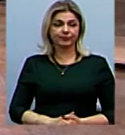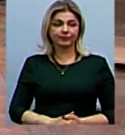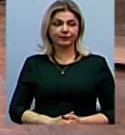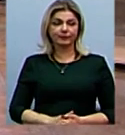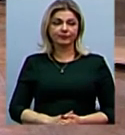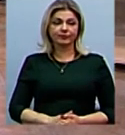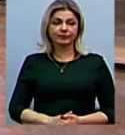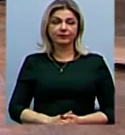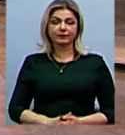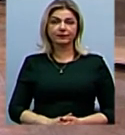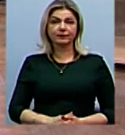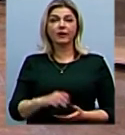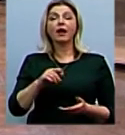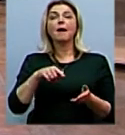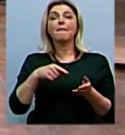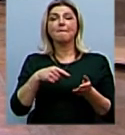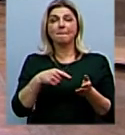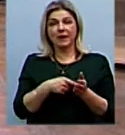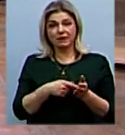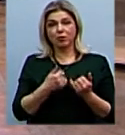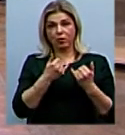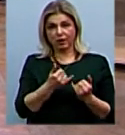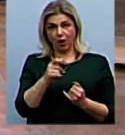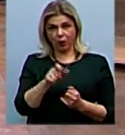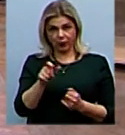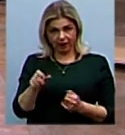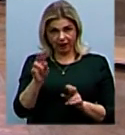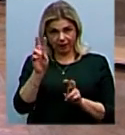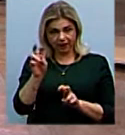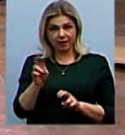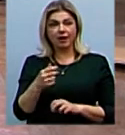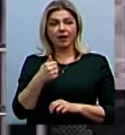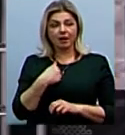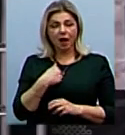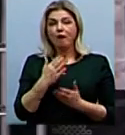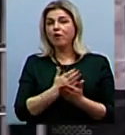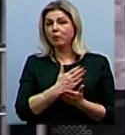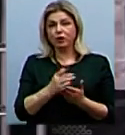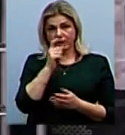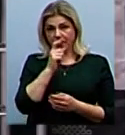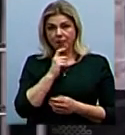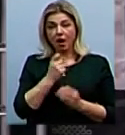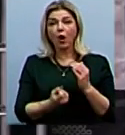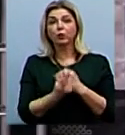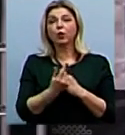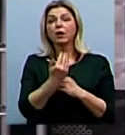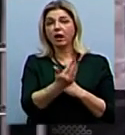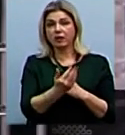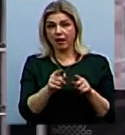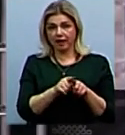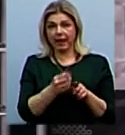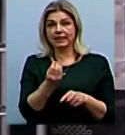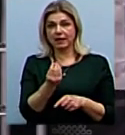Слухаємо вас. От місце для людей, я взагалі не пойму, откуда вони взяли такі